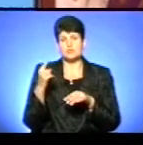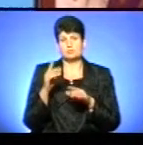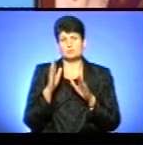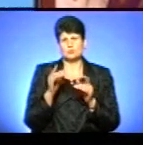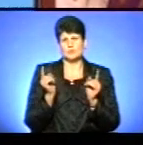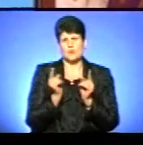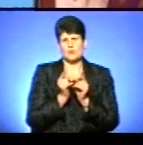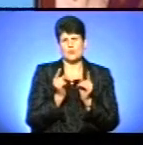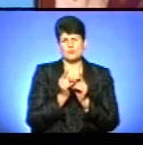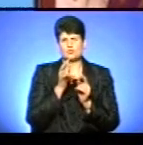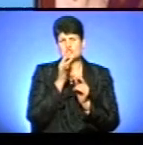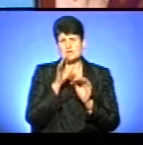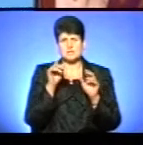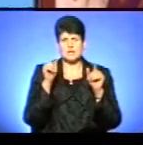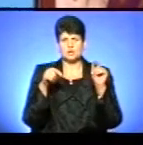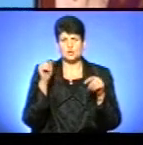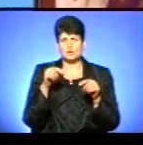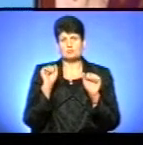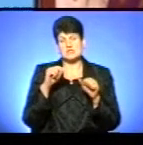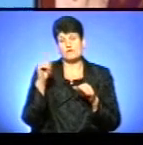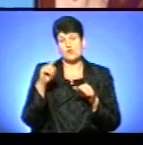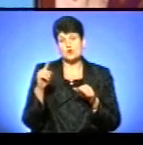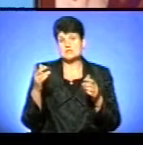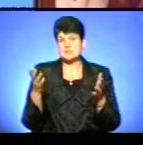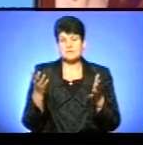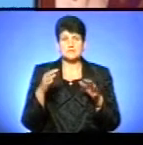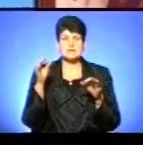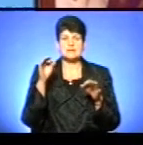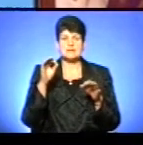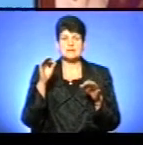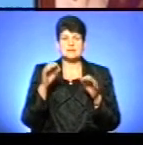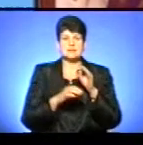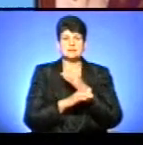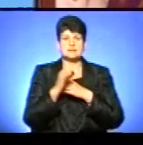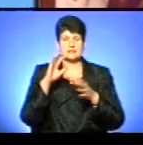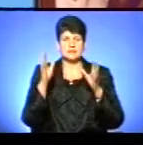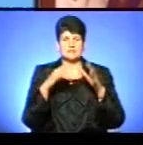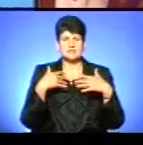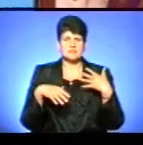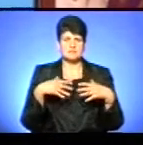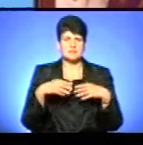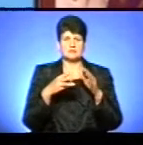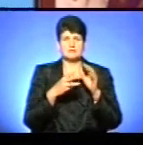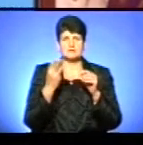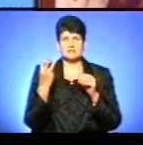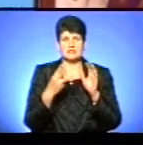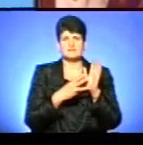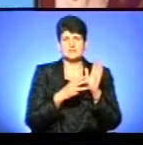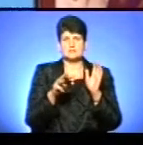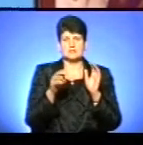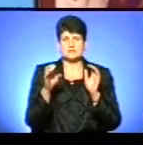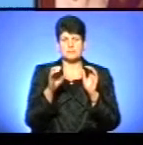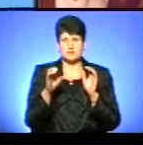невеликий короткочасний дощ, можлива гроза. Східний вітер слабкий 3-8 метрів за секунду.